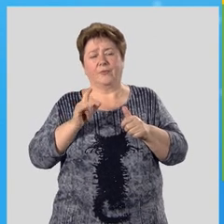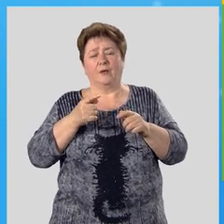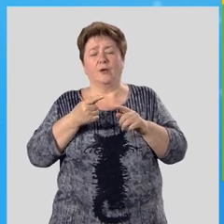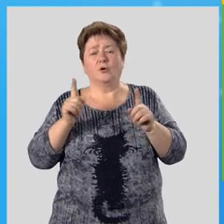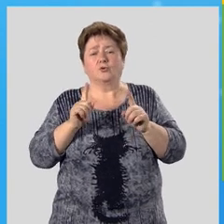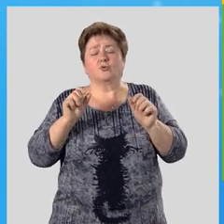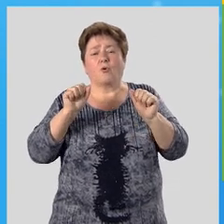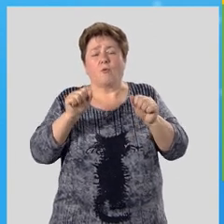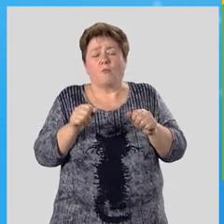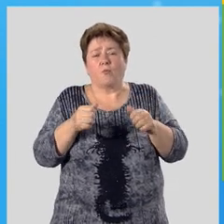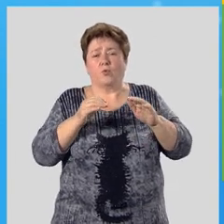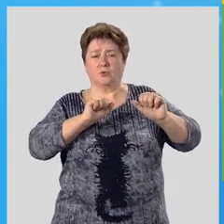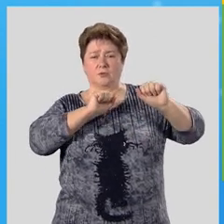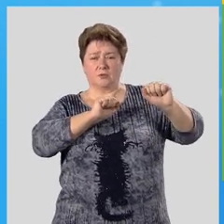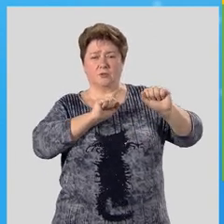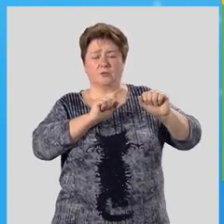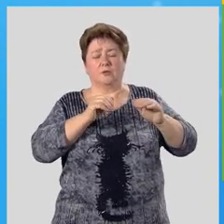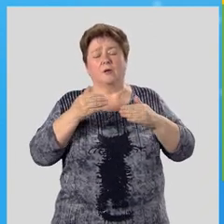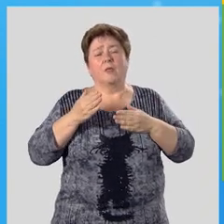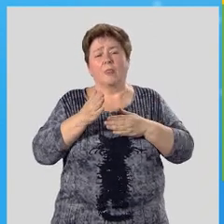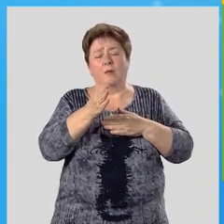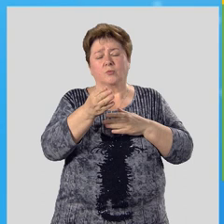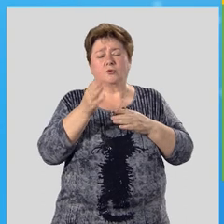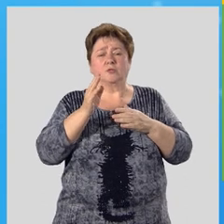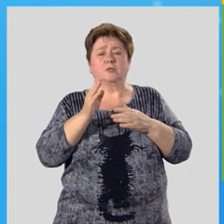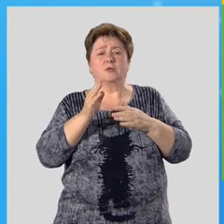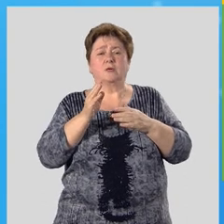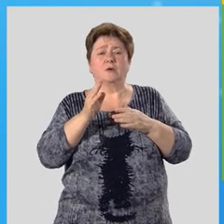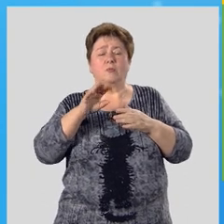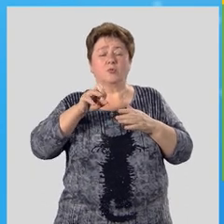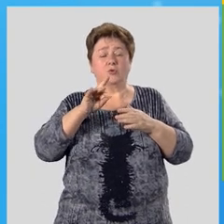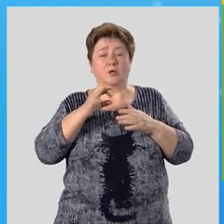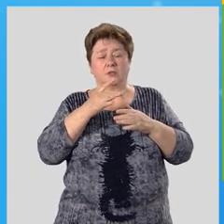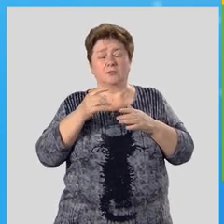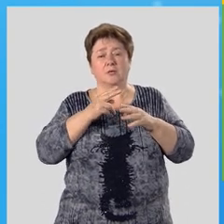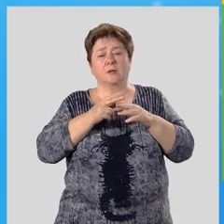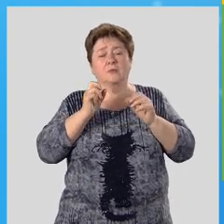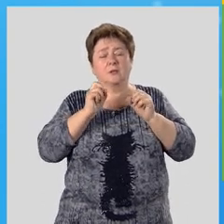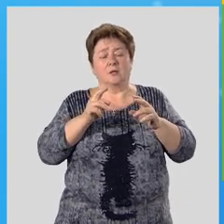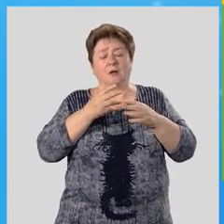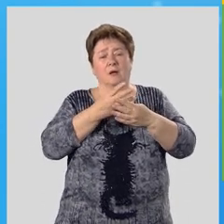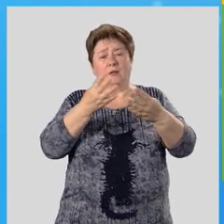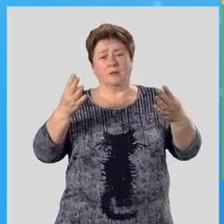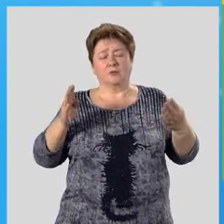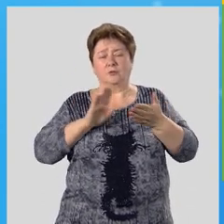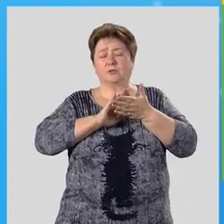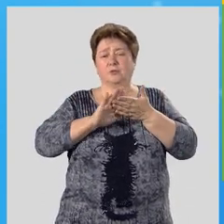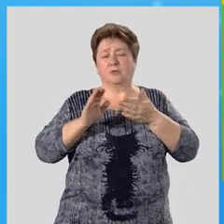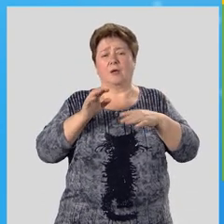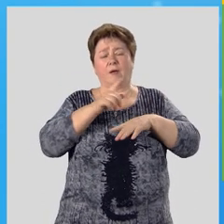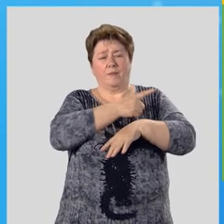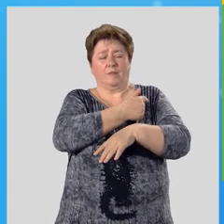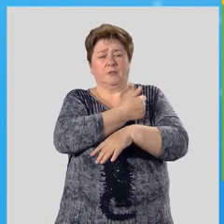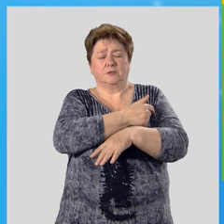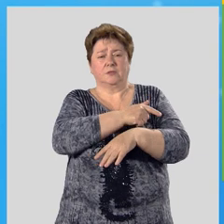Что же может стать барьером на пути мутаций? Безопасная экологическая среда и